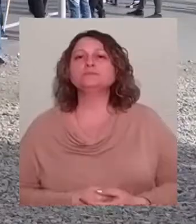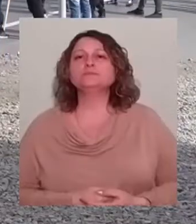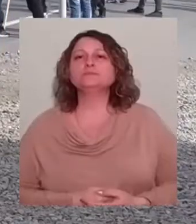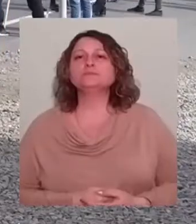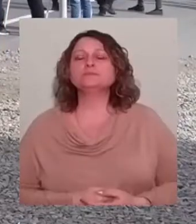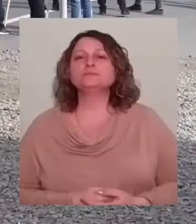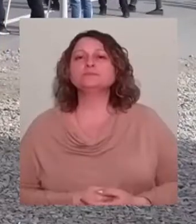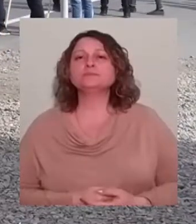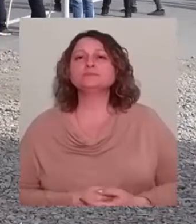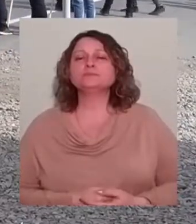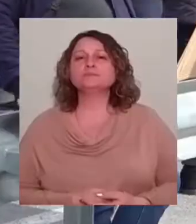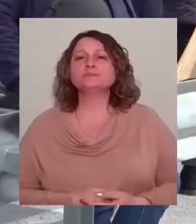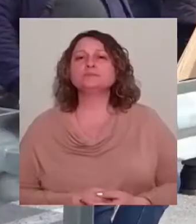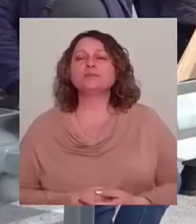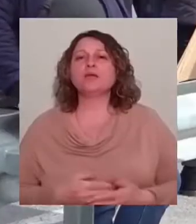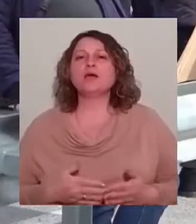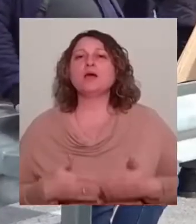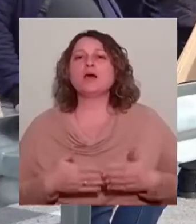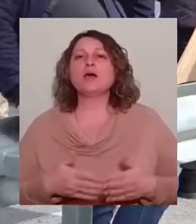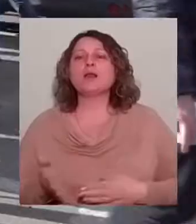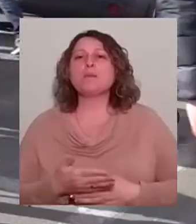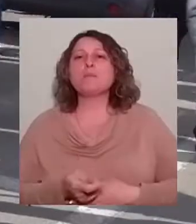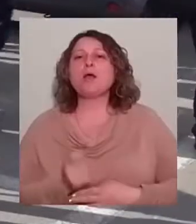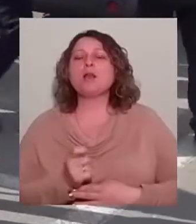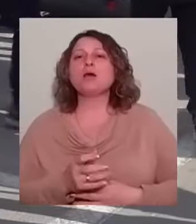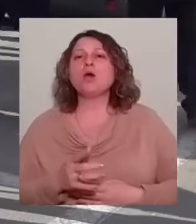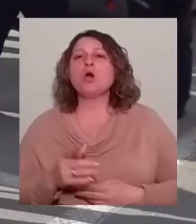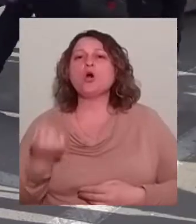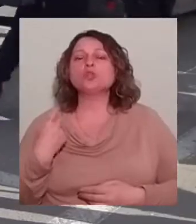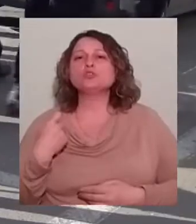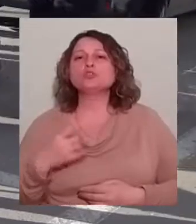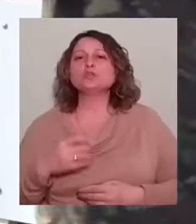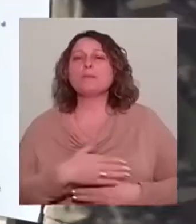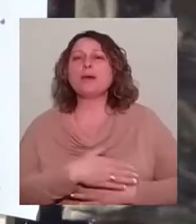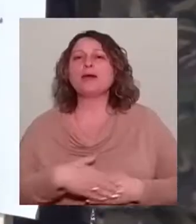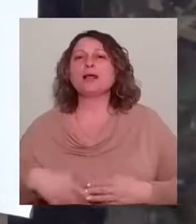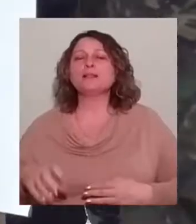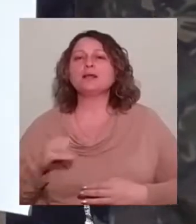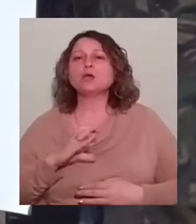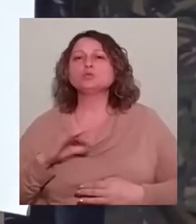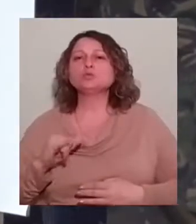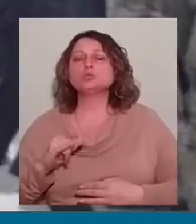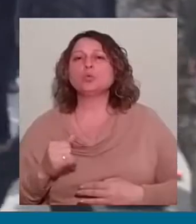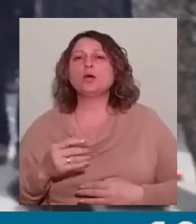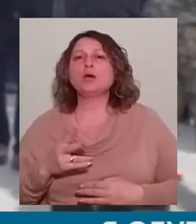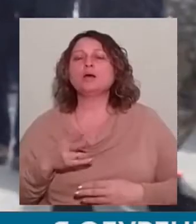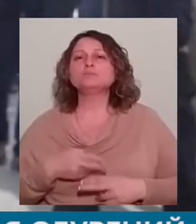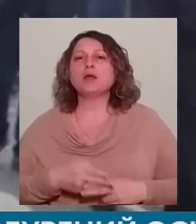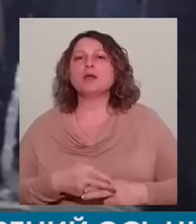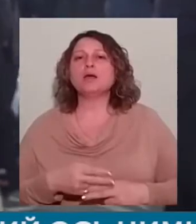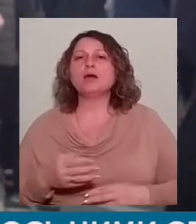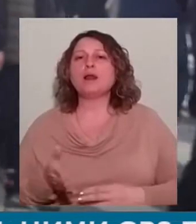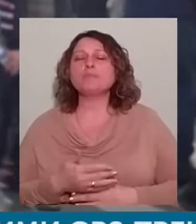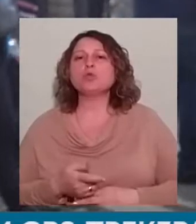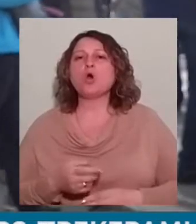Рибалки Одещини протягом 4 годин перекривали трасу Одеса-Рені з вимогами до Держагентства рибного господарства. Я змущений